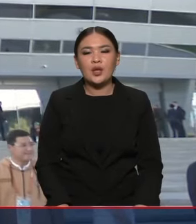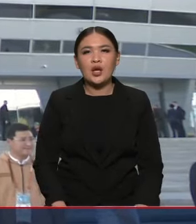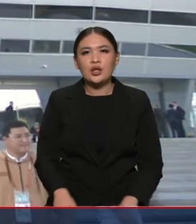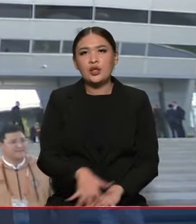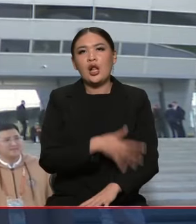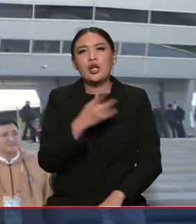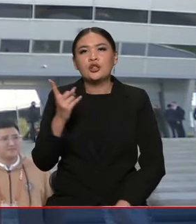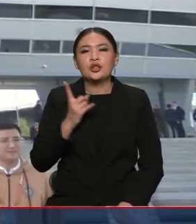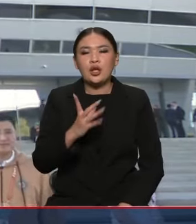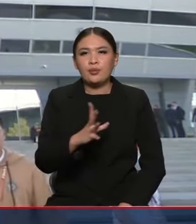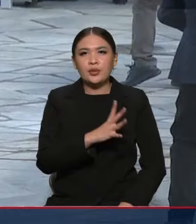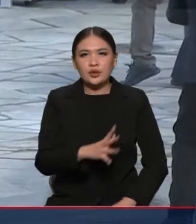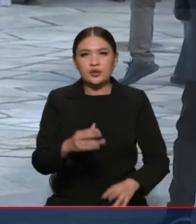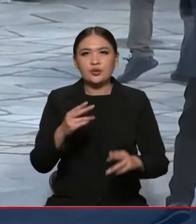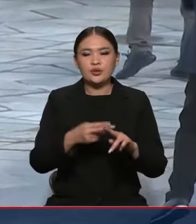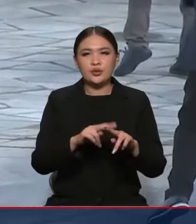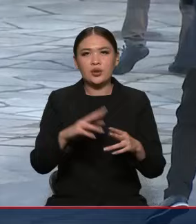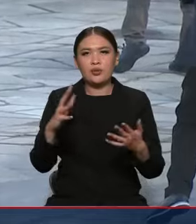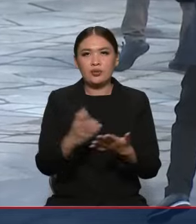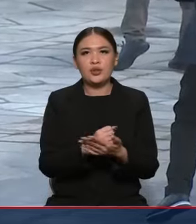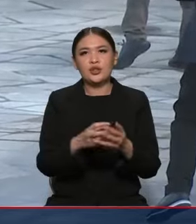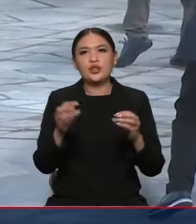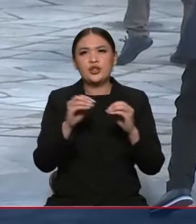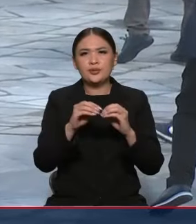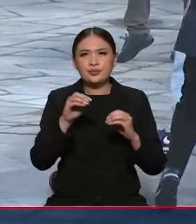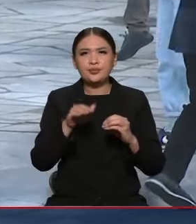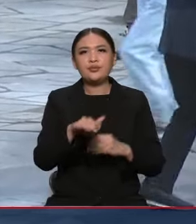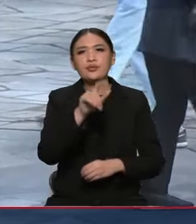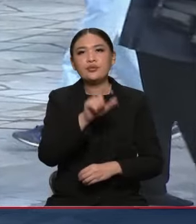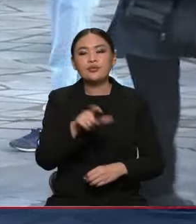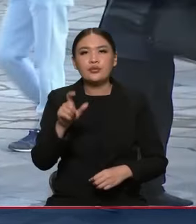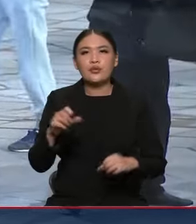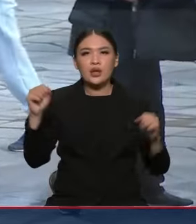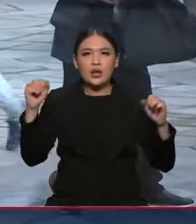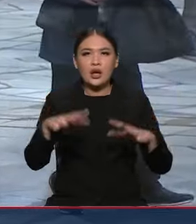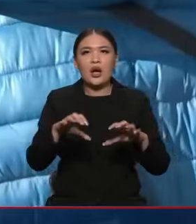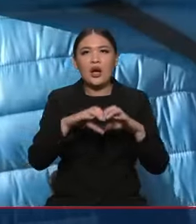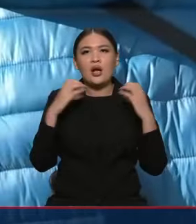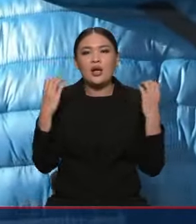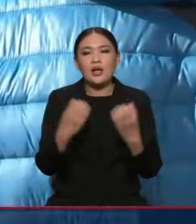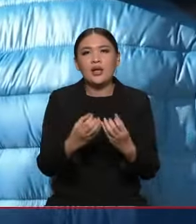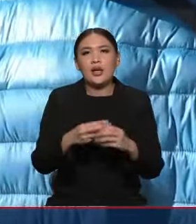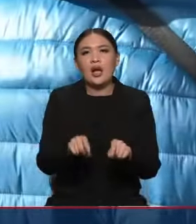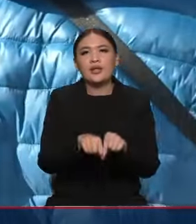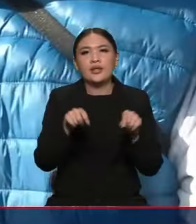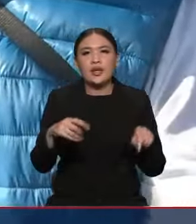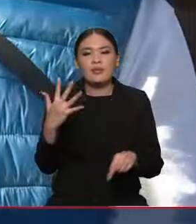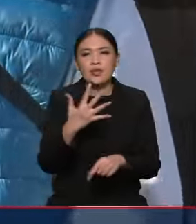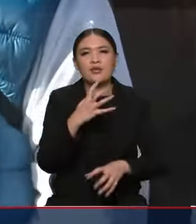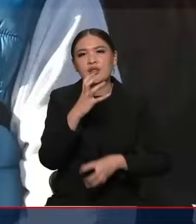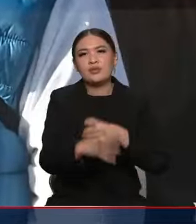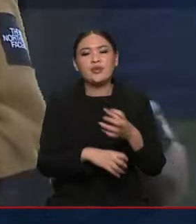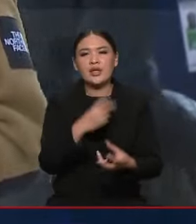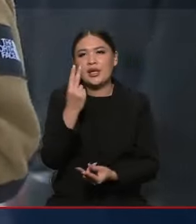Долгожданное событие наконец свершилось. Десятки тысяч человек собрались в Астана-арене на церемонию открытия пятых всемирных